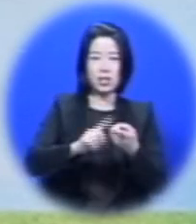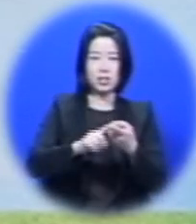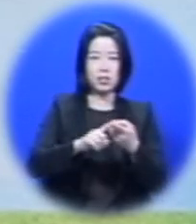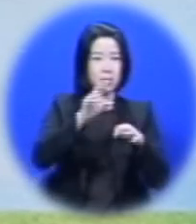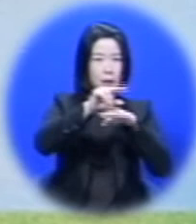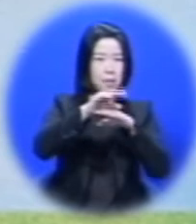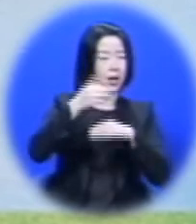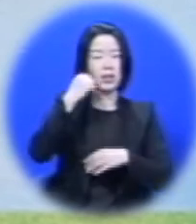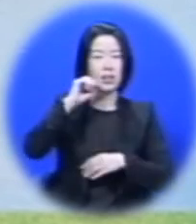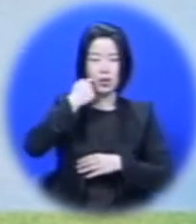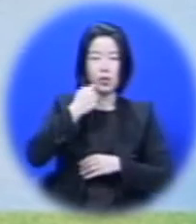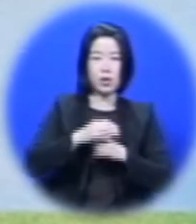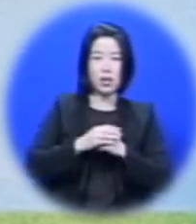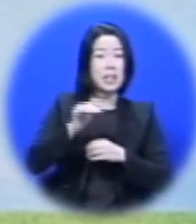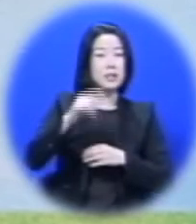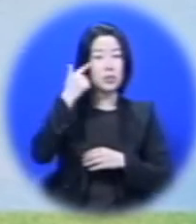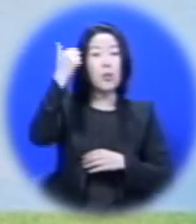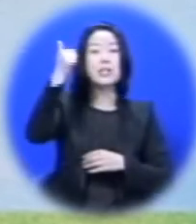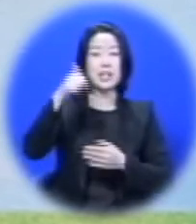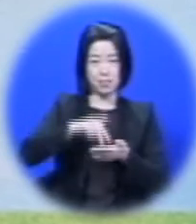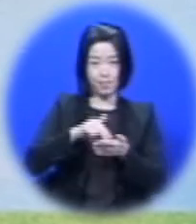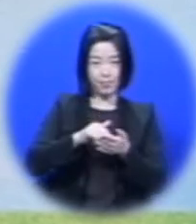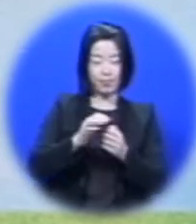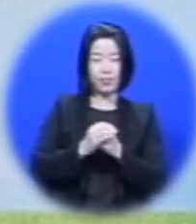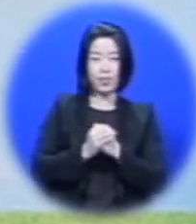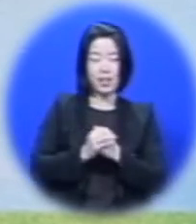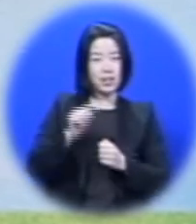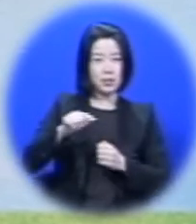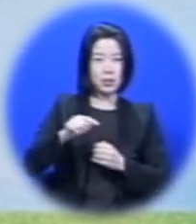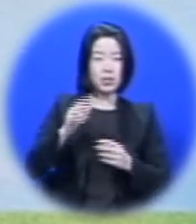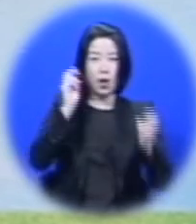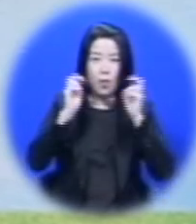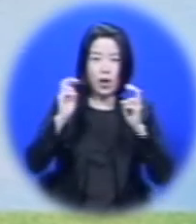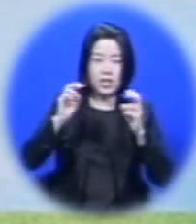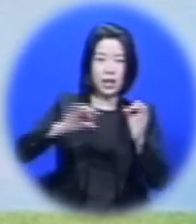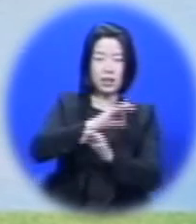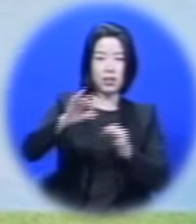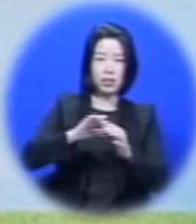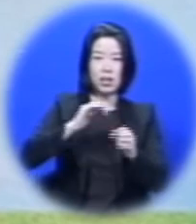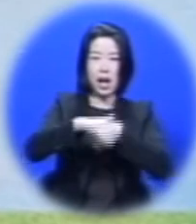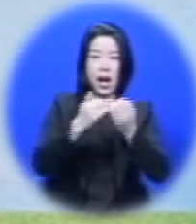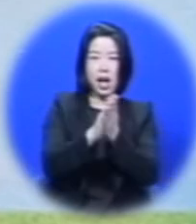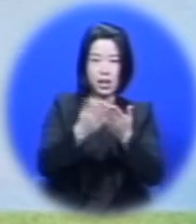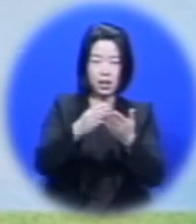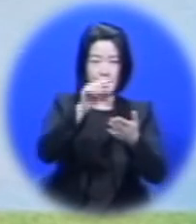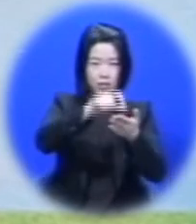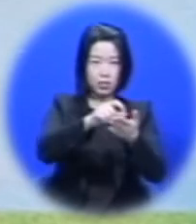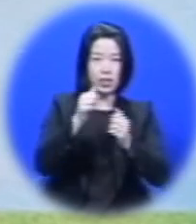겁니다. 그분은 목사님이기도 하셨어요. 그분은 회사 경영을 성경 말씀에 근거해서 하고